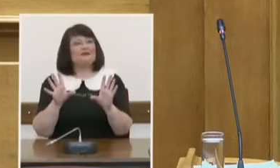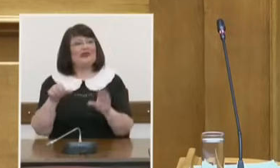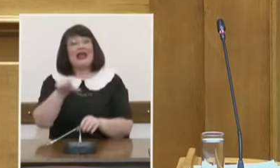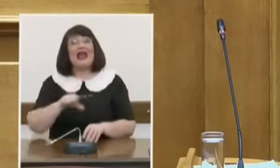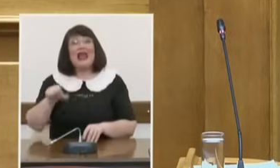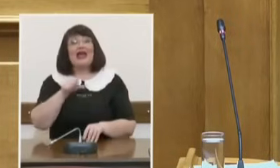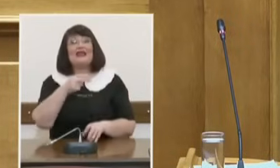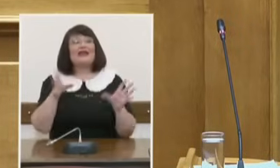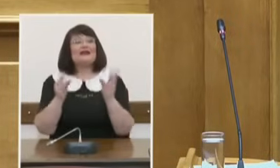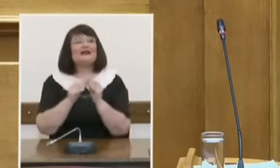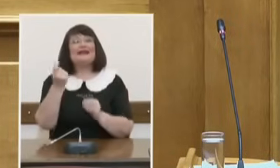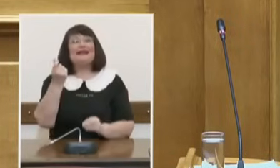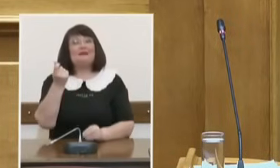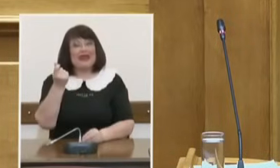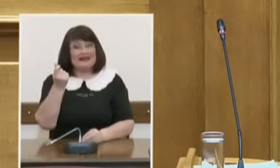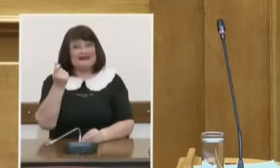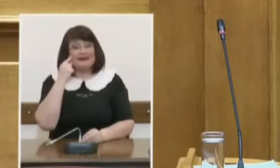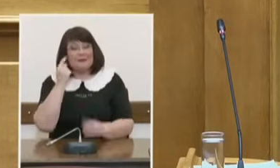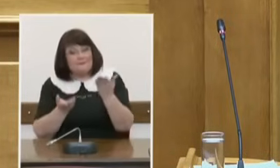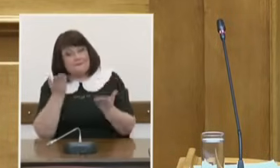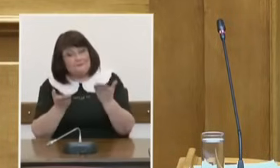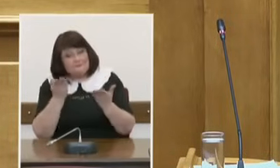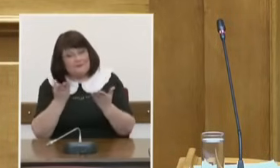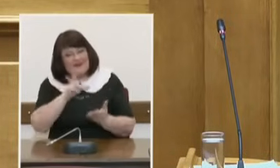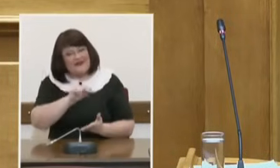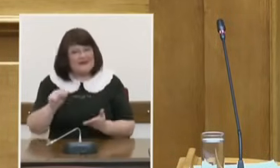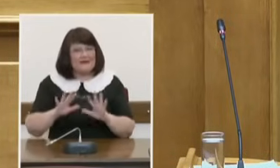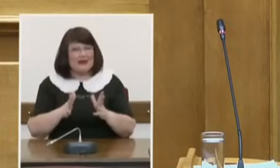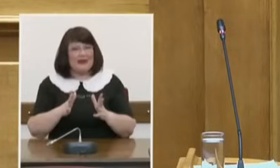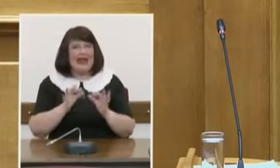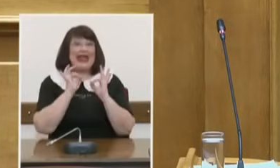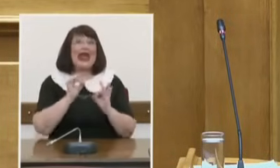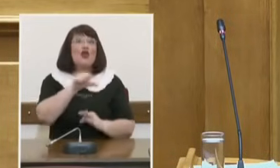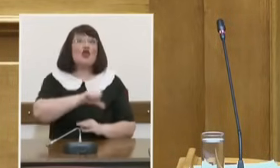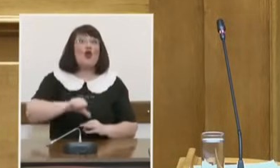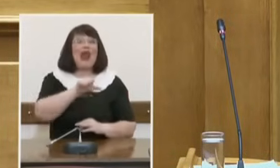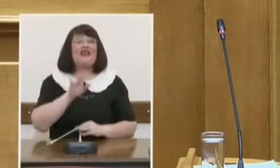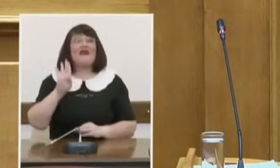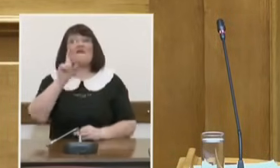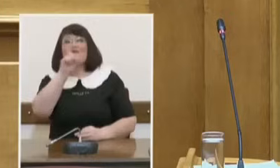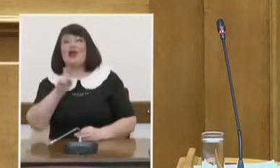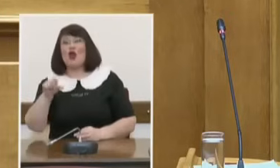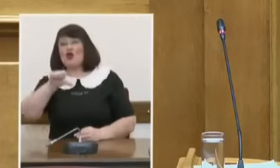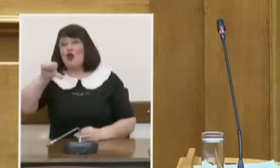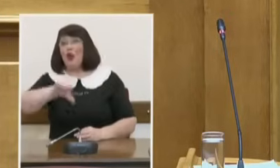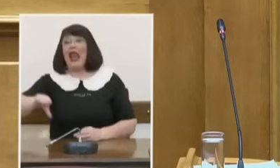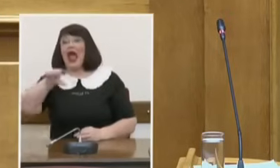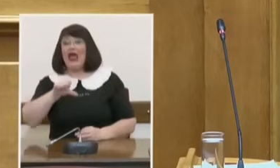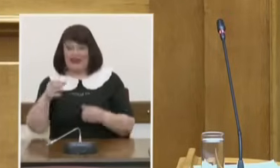τουλάχιστον παρεμφερή προϊόντα, όχι κανονικό λάδι με βιολογικό και σε διαφορετικές συσκευασίες, διότι μπορεί